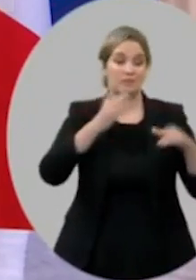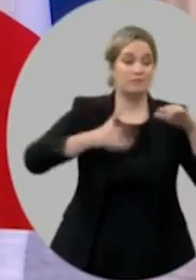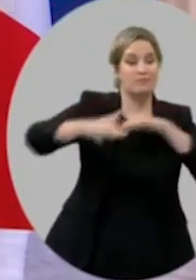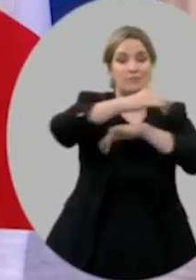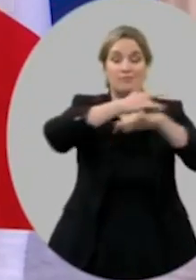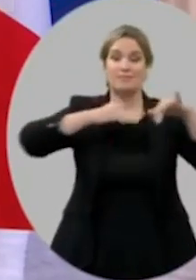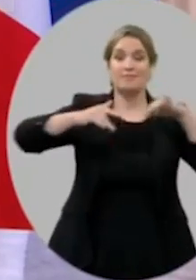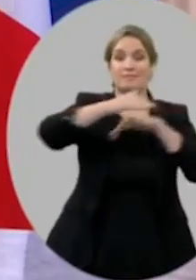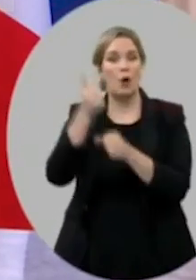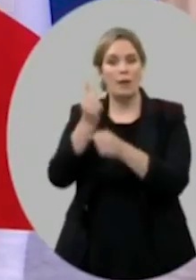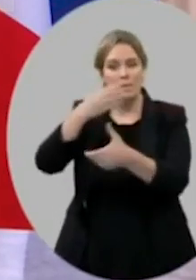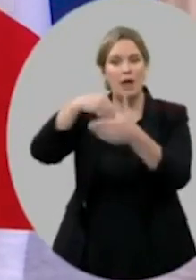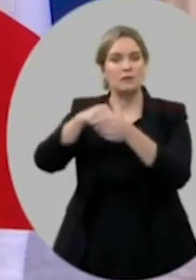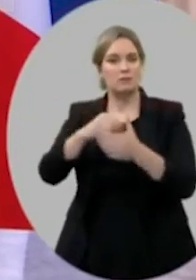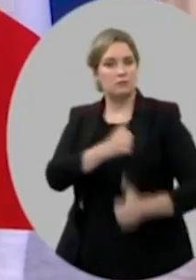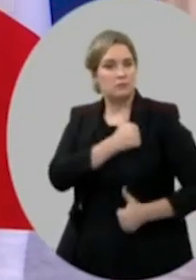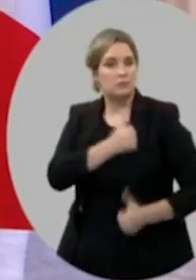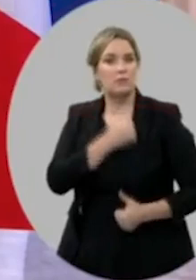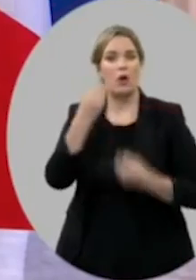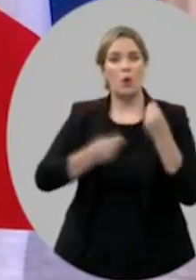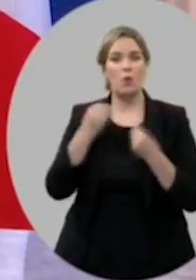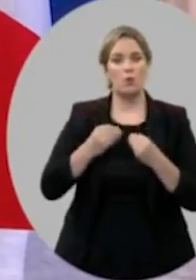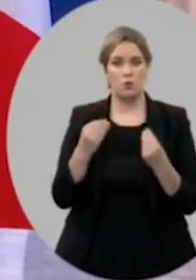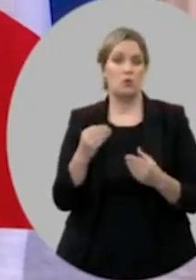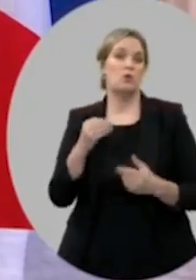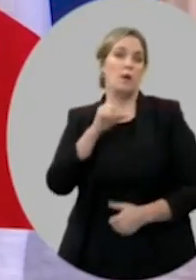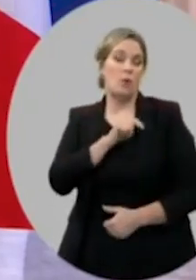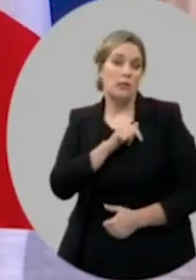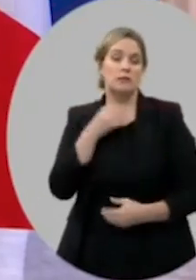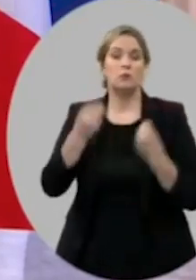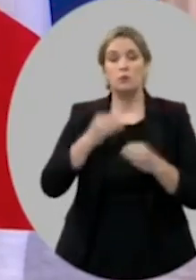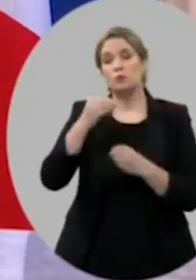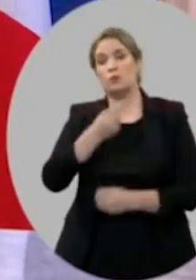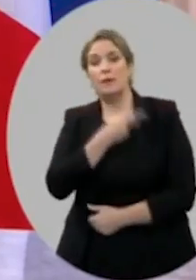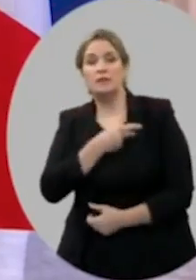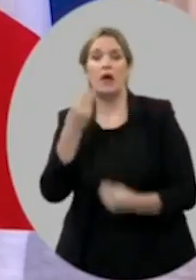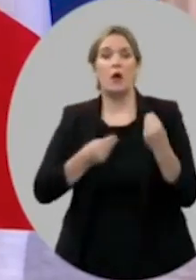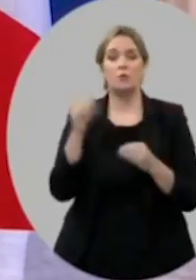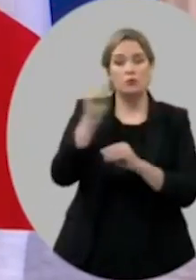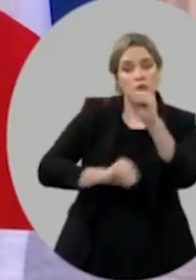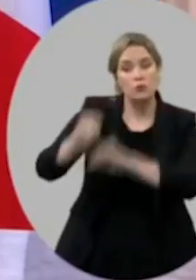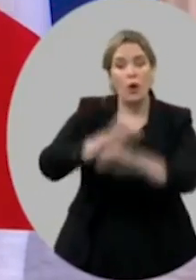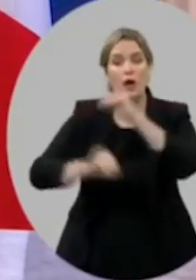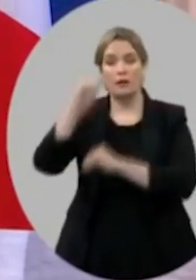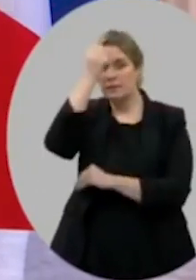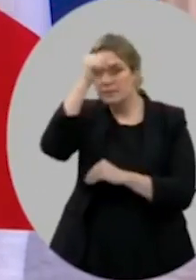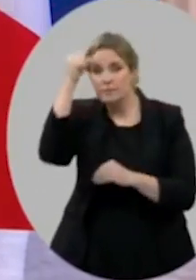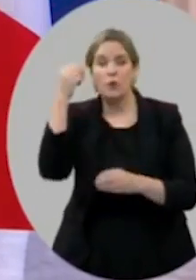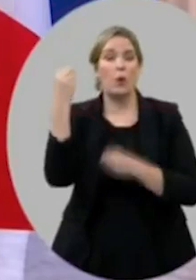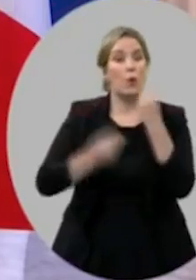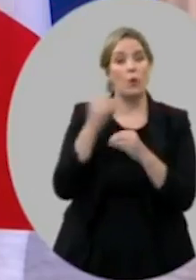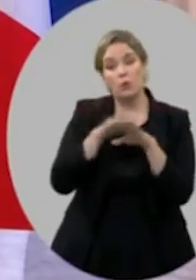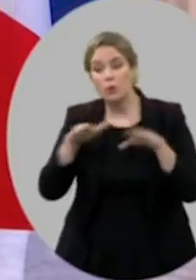ceux qui parlent les vrais, ou des forces de l'ordre, parce qu'ils sont médecins ou personnels soignants, parce qu'ils sont en charge